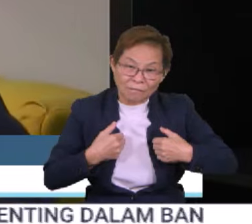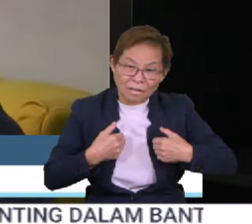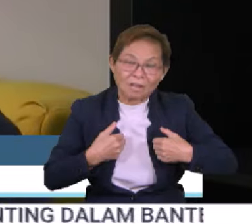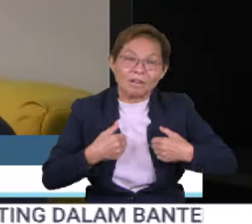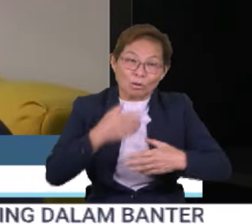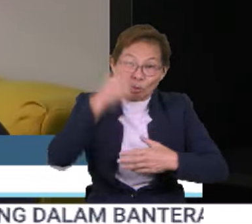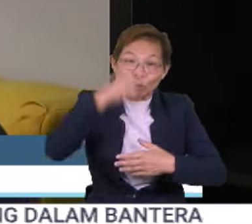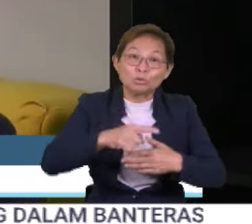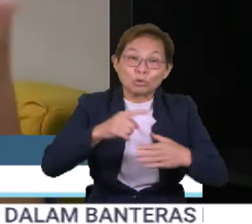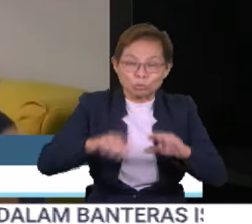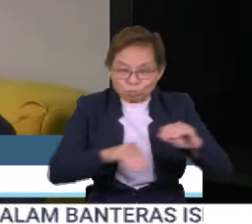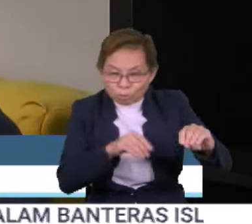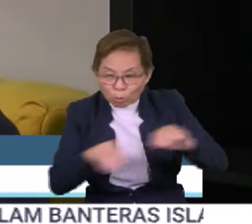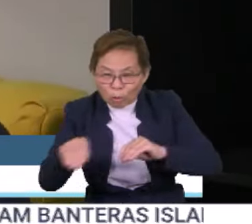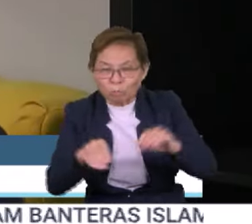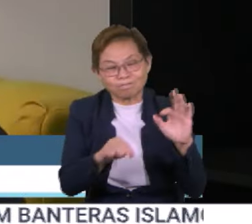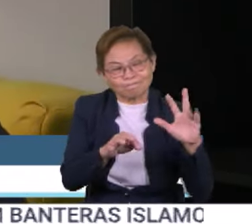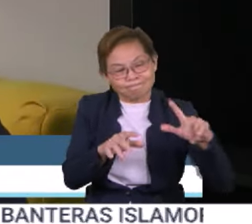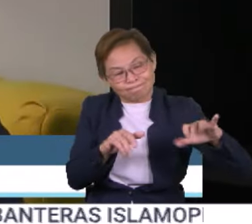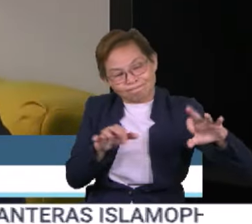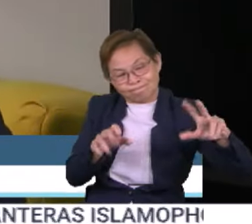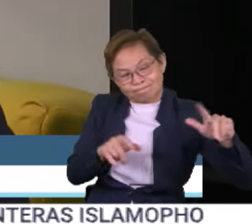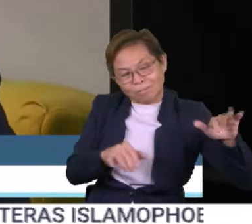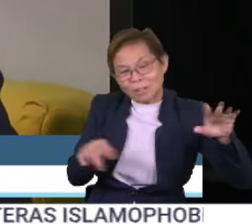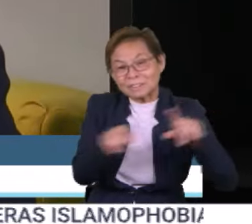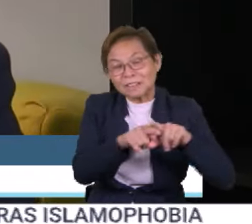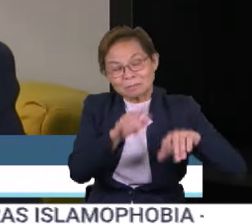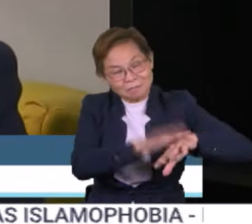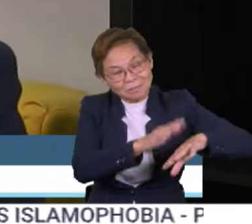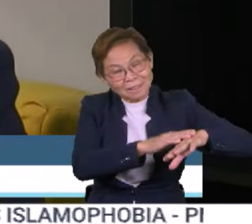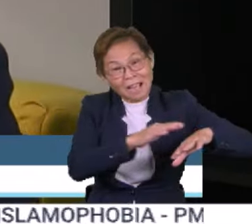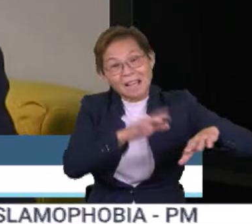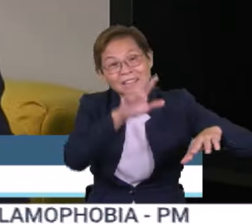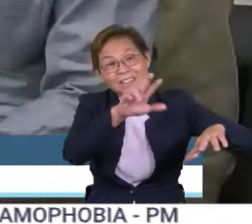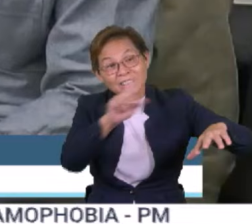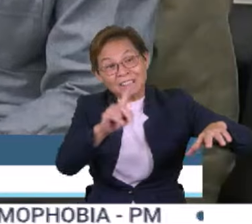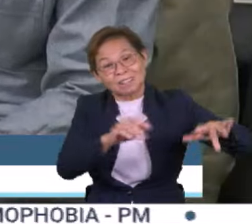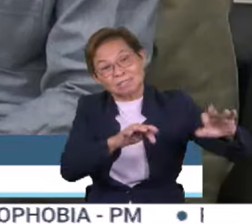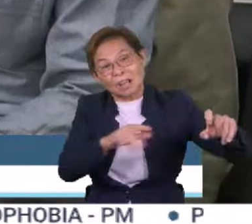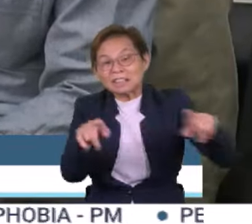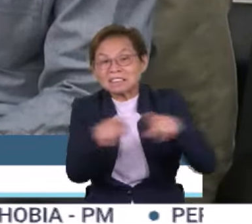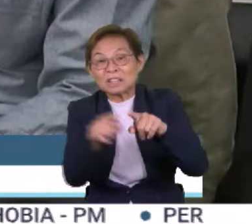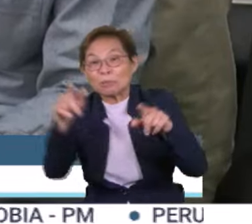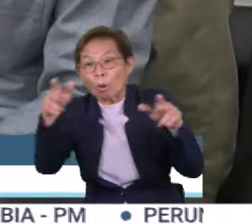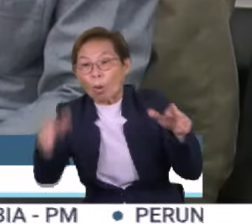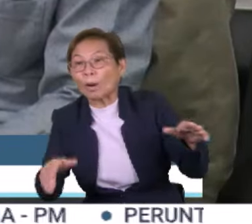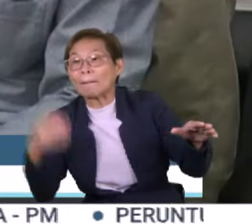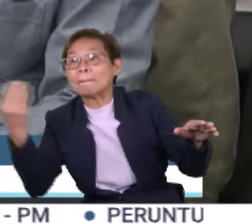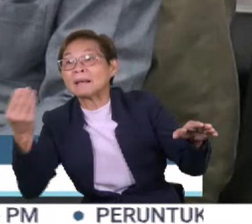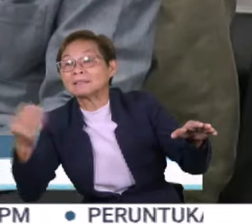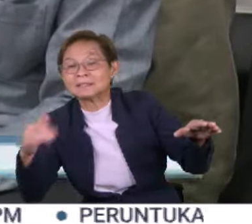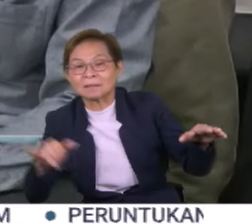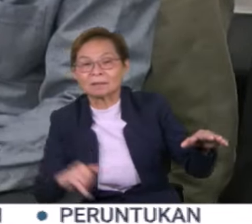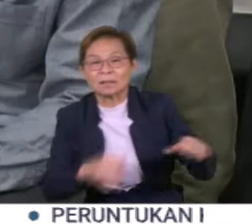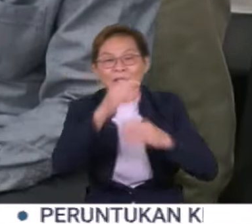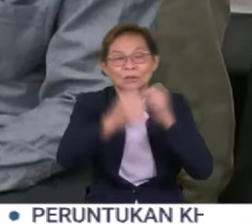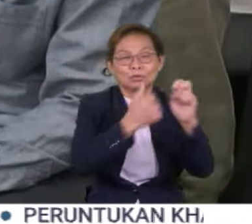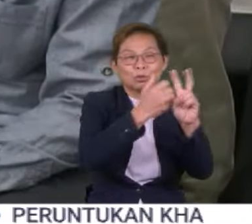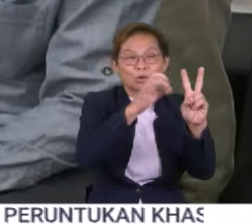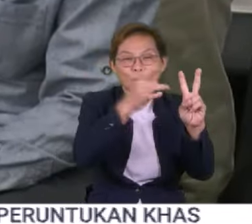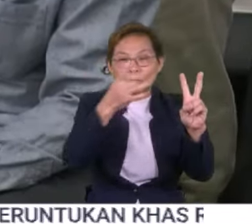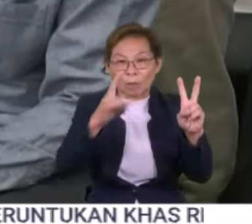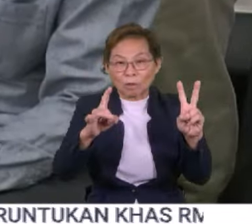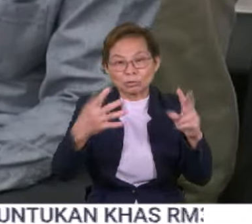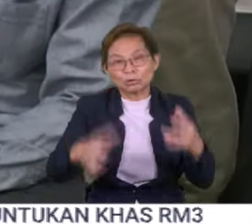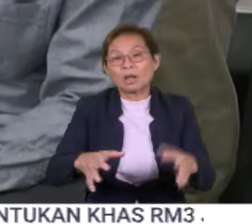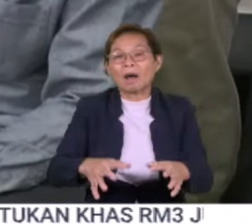gerakan-gerakan tangan bagi tujuan hampir menyamai orang lain yang sempurna. Sejak ditubuhkan pada 2018, Sedekah House